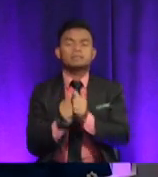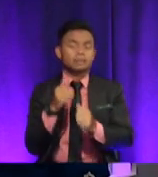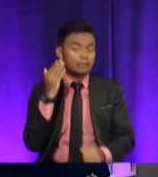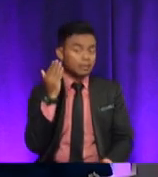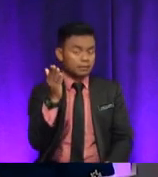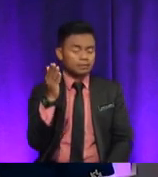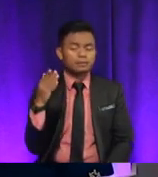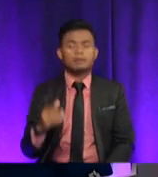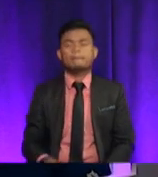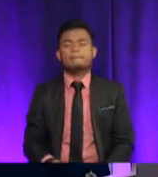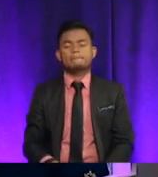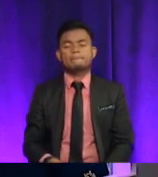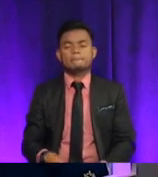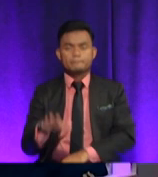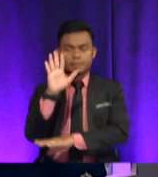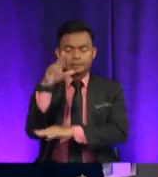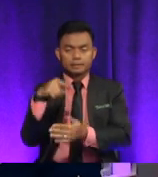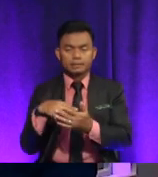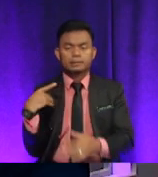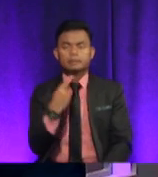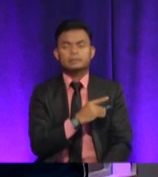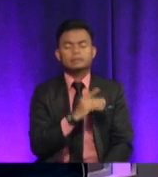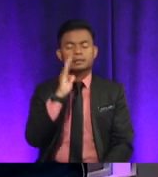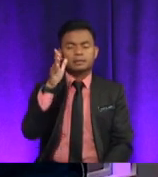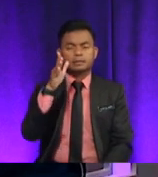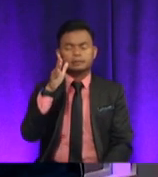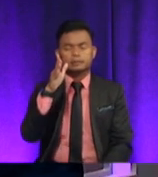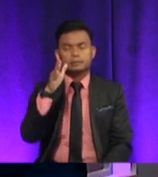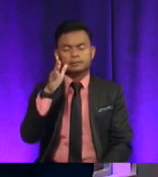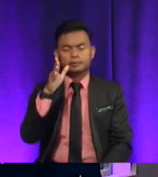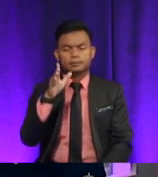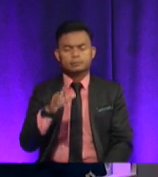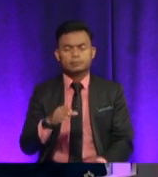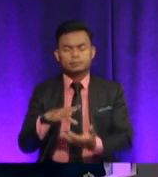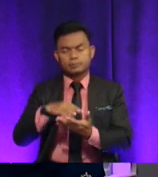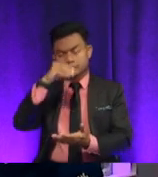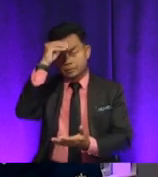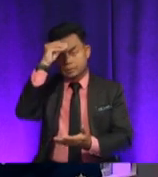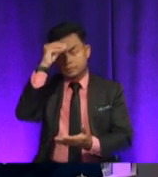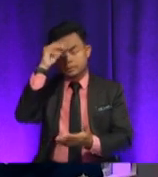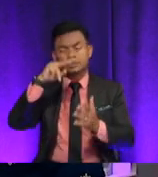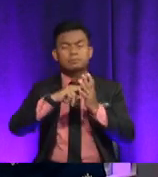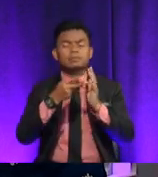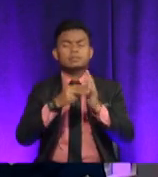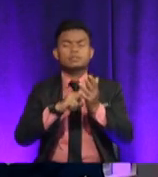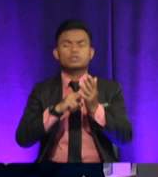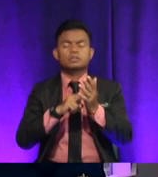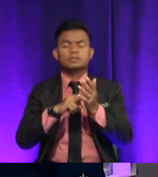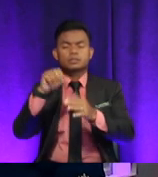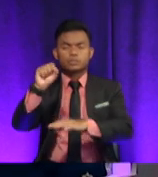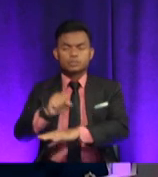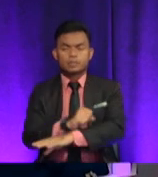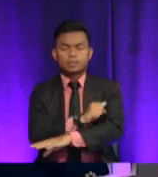akan mengupas untuk Syair Bidasari ini adalah dari segi maksud syair tersebut di mana kita mengetahui bahwasanya